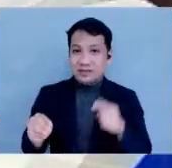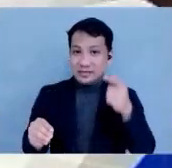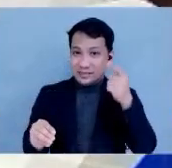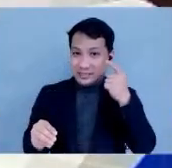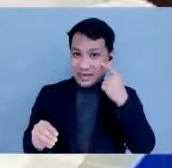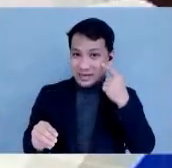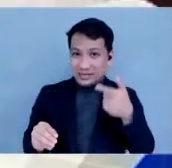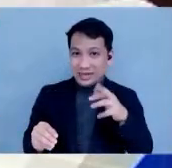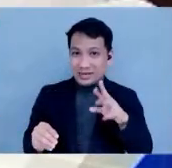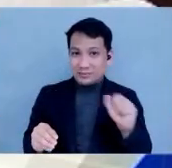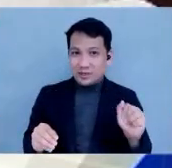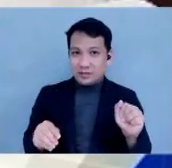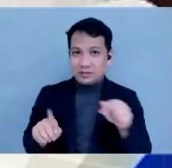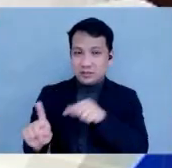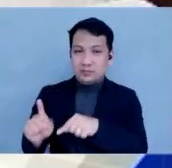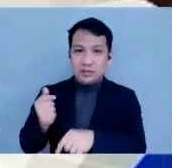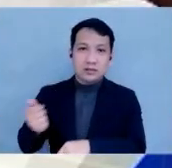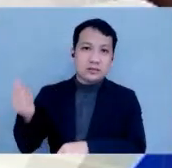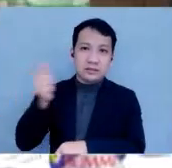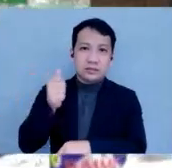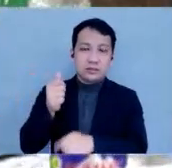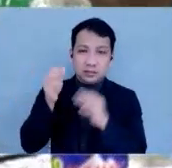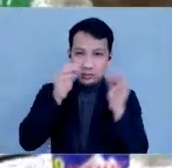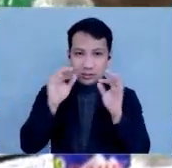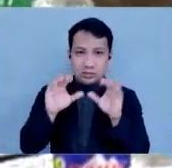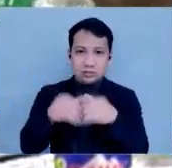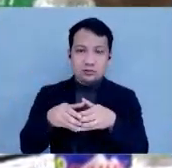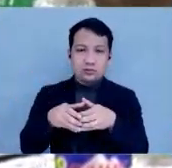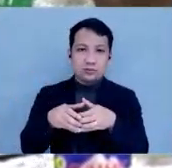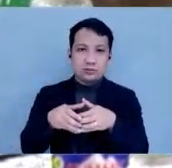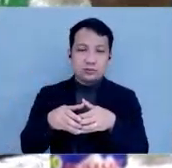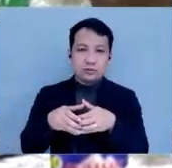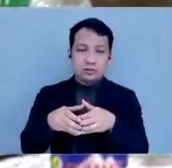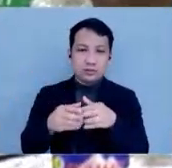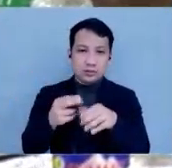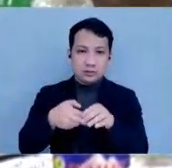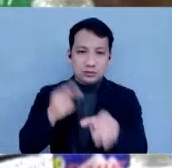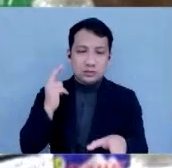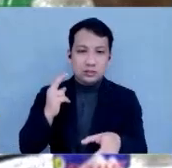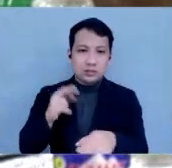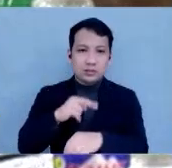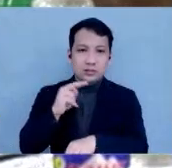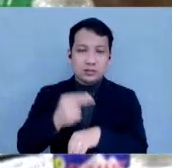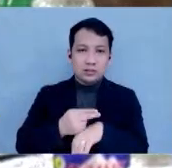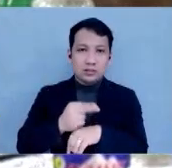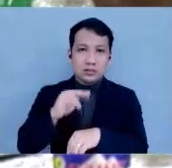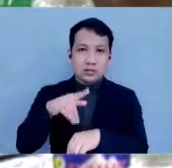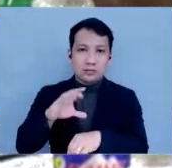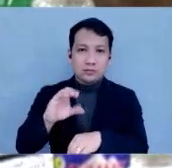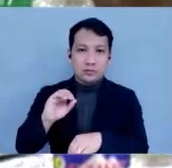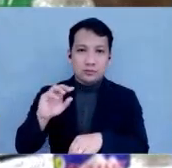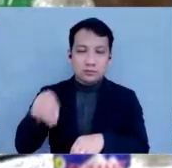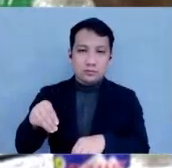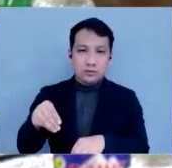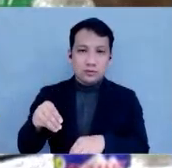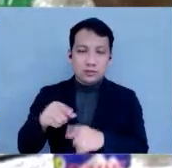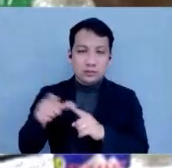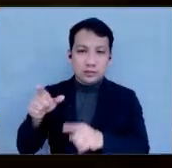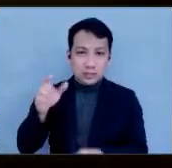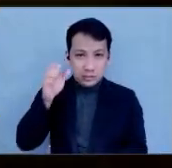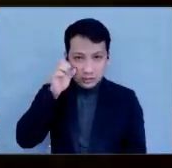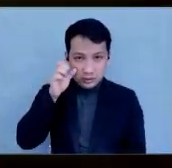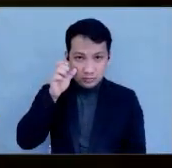ang itinurong hepe ng Drug War Task Force na si resigned National Police Commission o NAPOLCOM Commissioner Edilberto